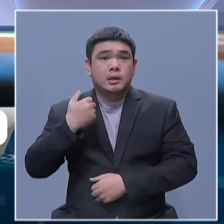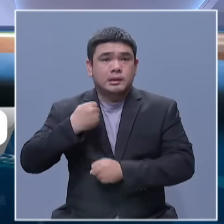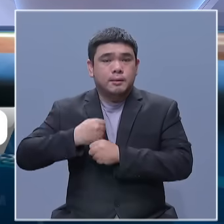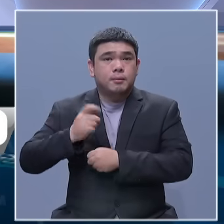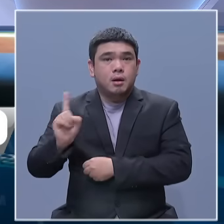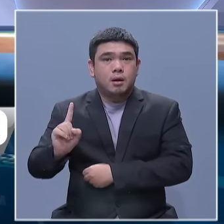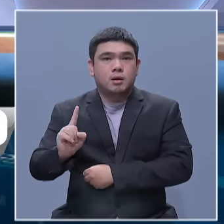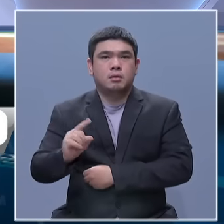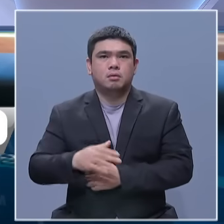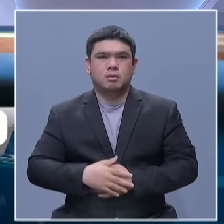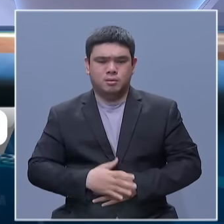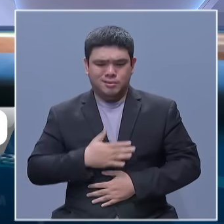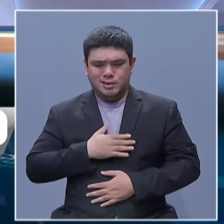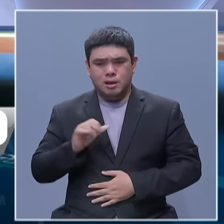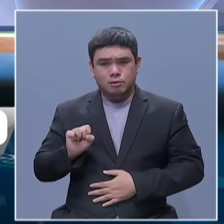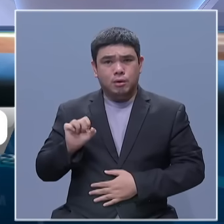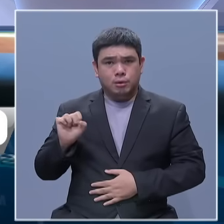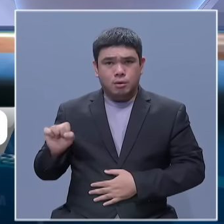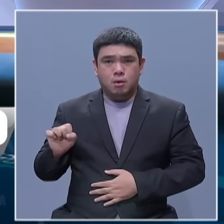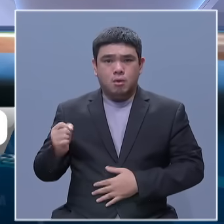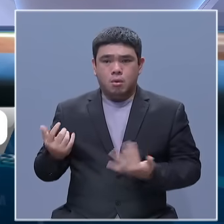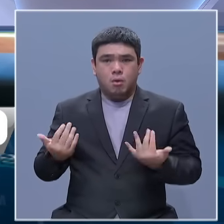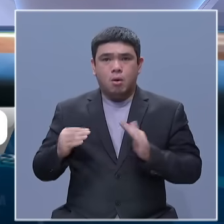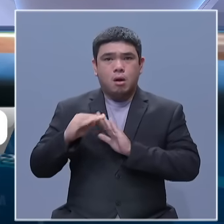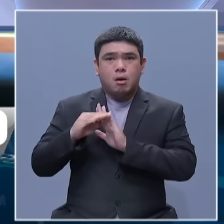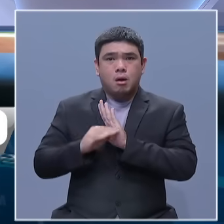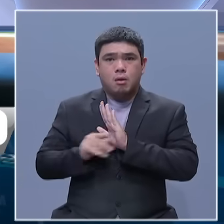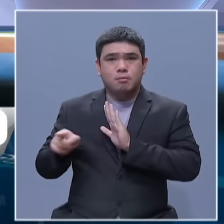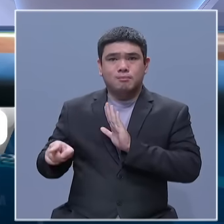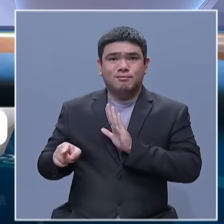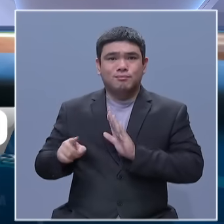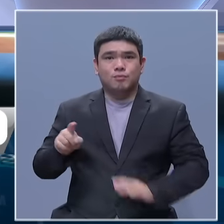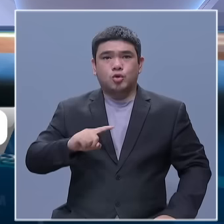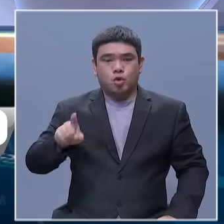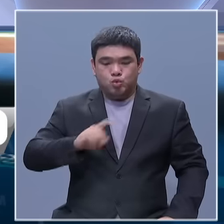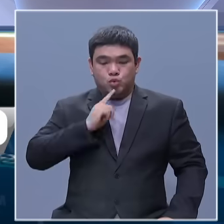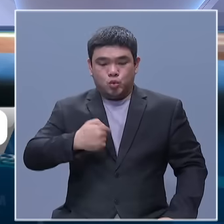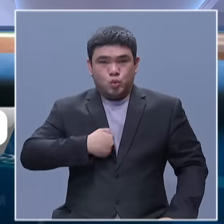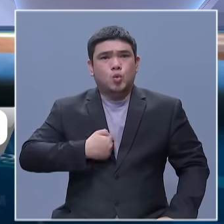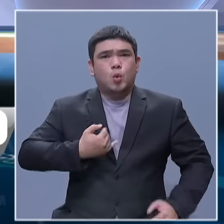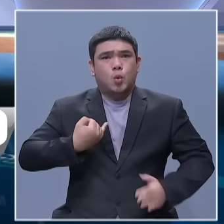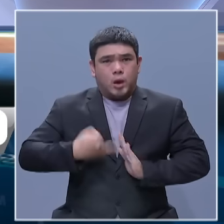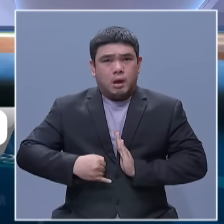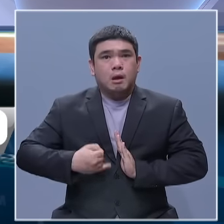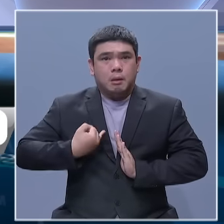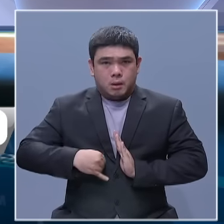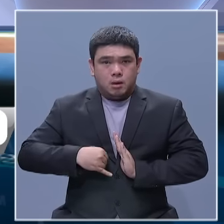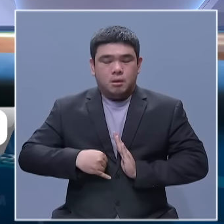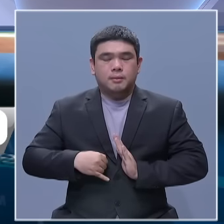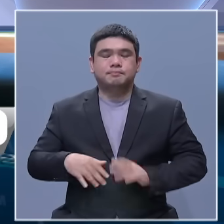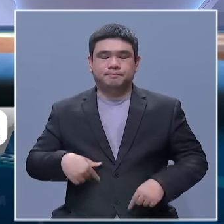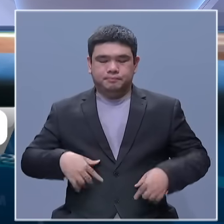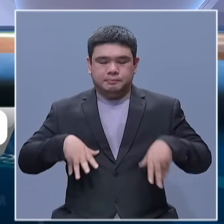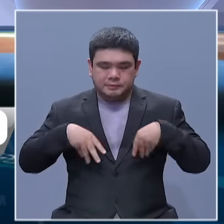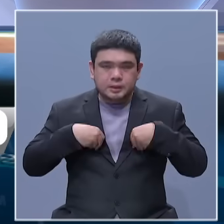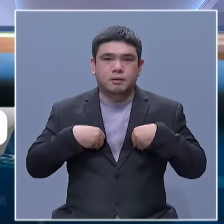าจารย์ปิยบุตรก็บอกว่าคือจริงๆแล้วตัวส.ส.เนี่ยไม่ต้องรอกระบวนการของพรรคก็ได้นะ ถ้ารู้ว่าตัวเองเนี่ยมีเรื่องแบบนี้ควรจะแสดงสปิริ